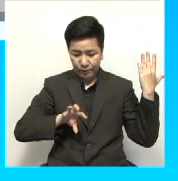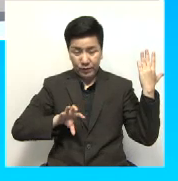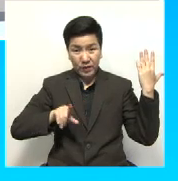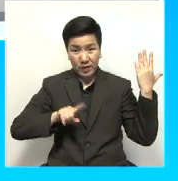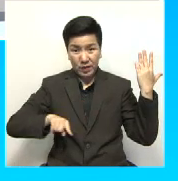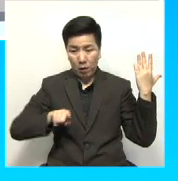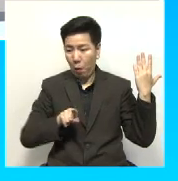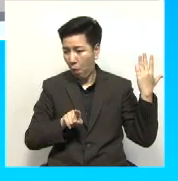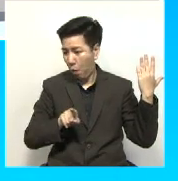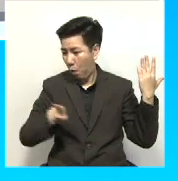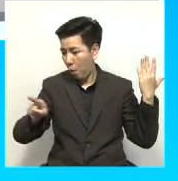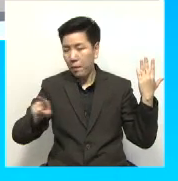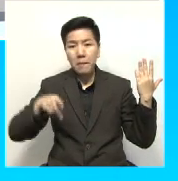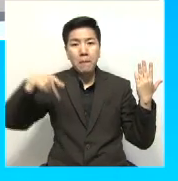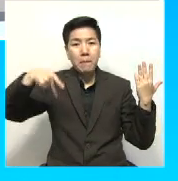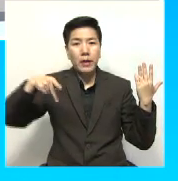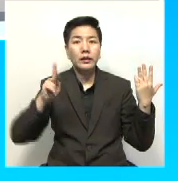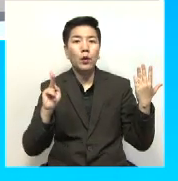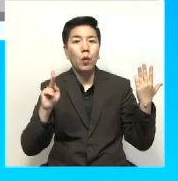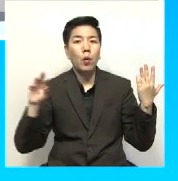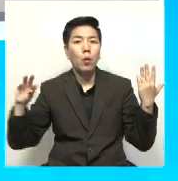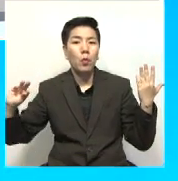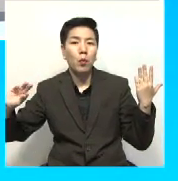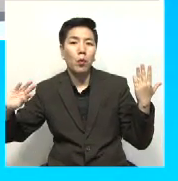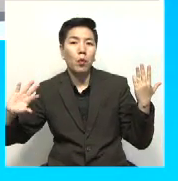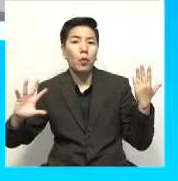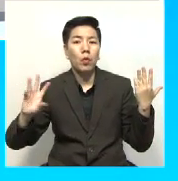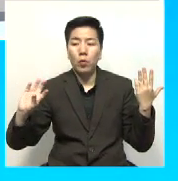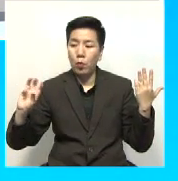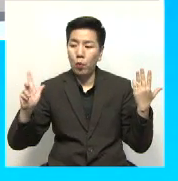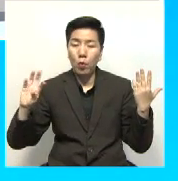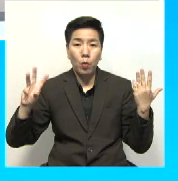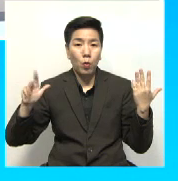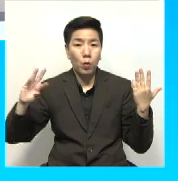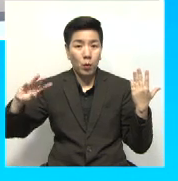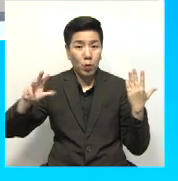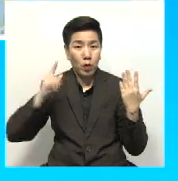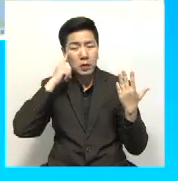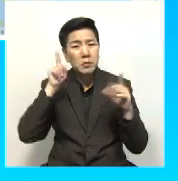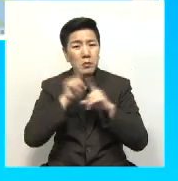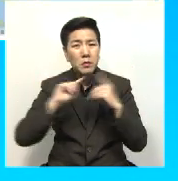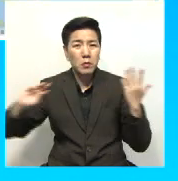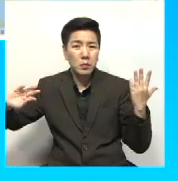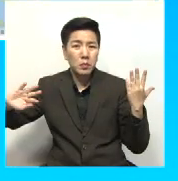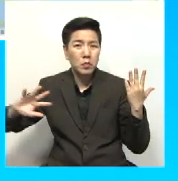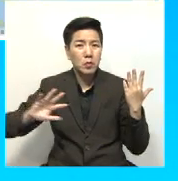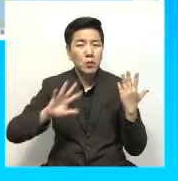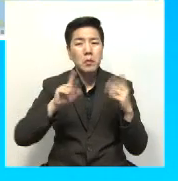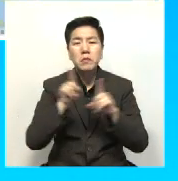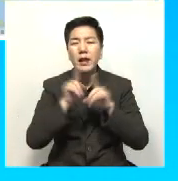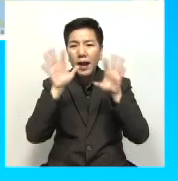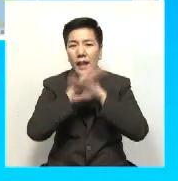ออกไปประมาณตั้ง1,000 กว่ากิโลนะครับแล้วทิศทางการเคลื่อนตัวของพายุนี้ก็ใกล้ๆเคียงกันกับพายุจามี